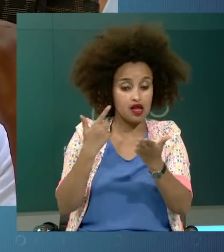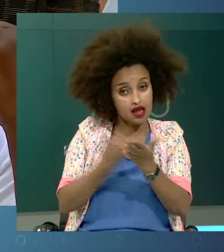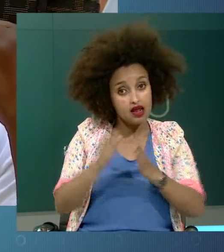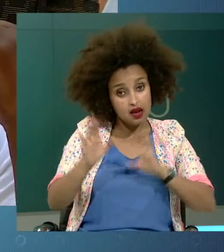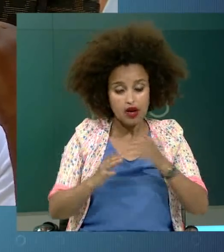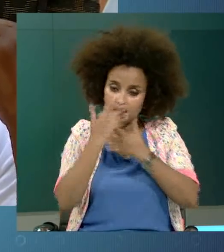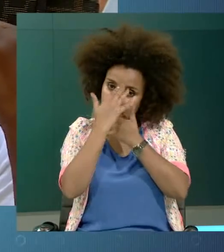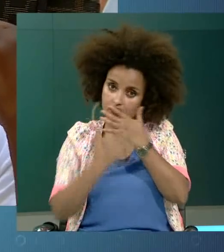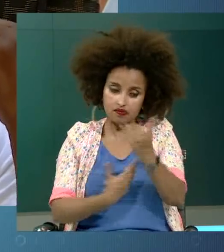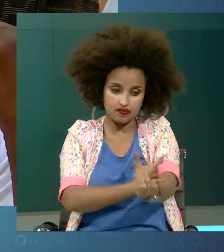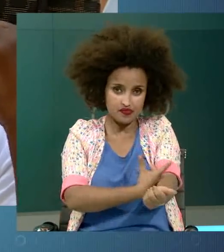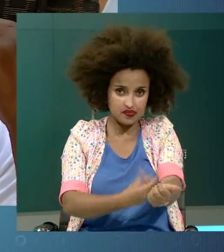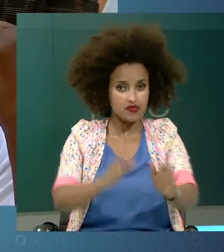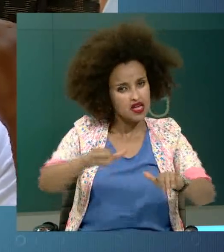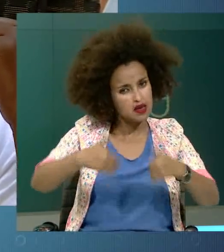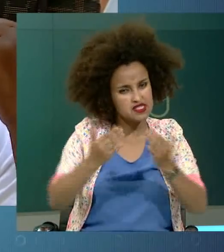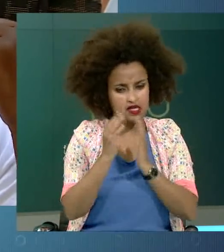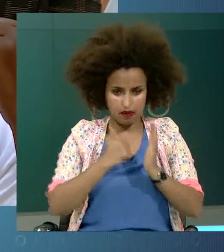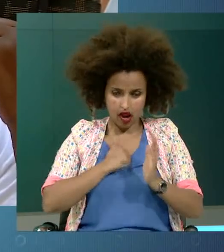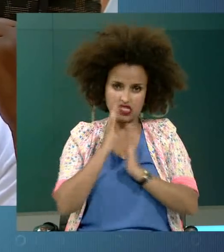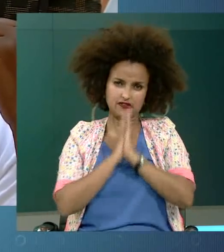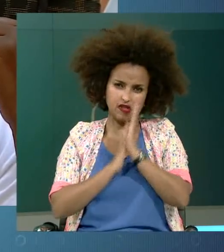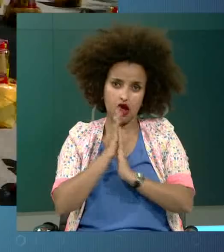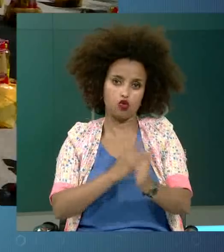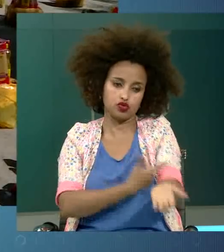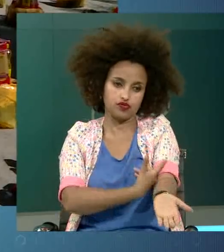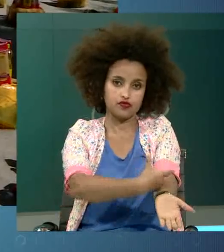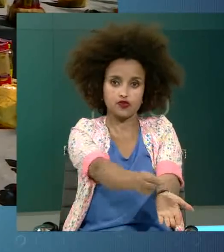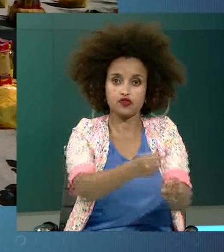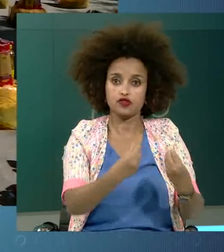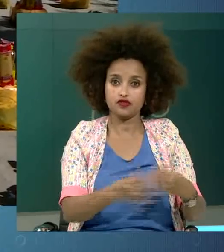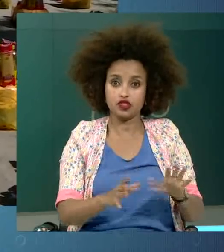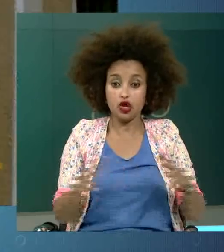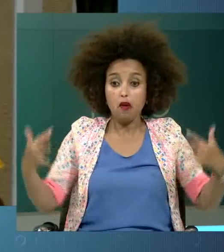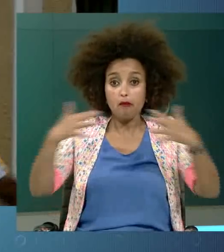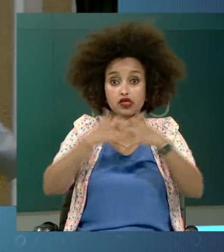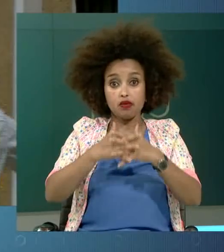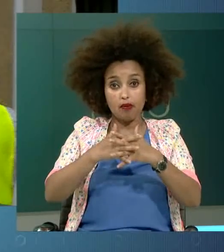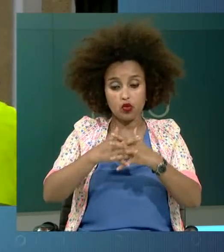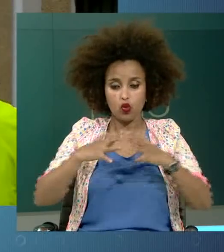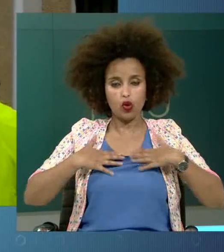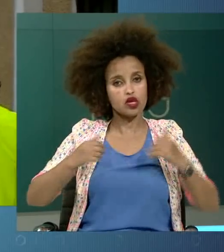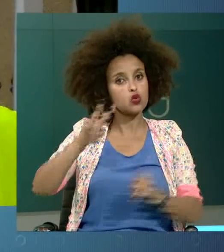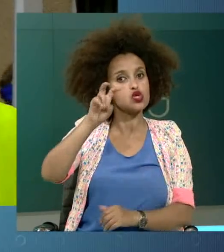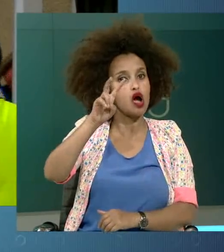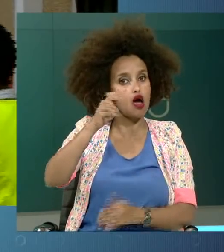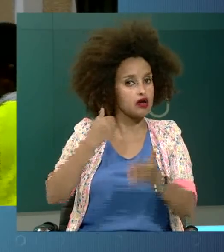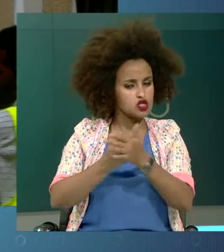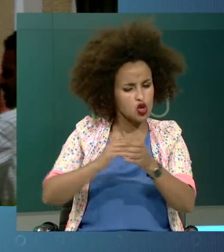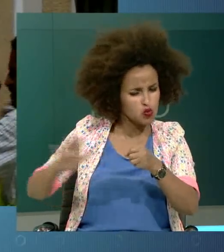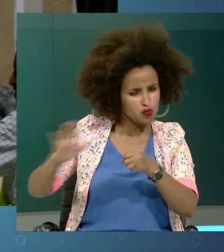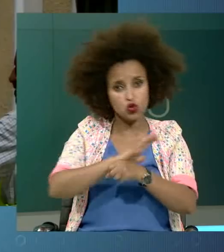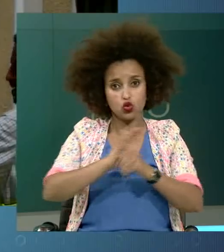ለመለገስ ተነሳስቼ በራሴ ተነሳሽነት እየሰጠው እገኛለሁ ማለት ነው። የሚያስተባብሩ ወጣቶች እስከ 20 ድረስ ናቸው። ሙሉ